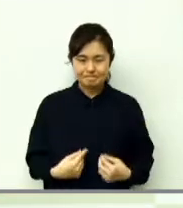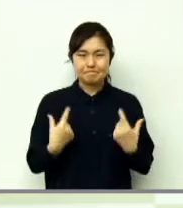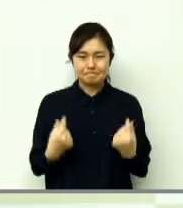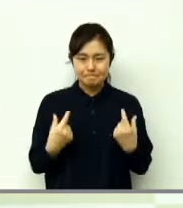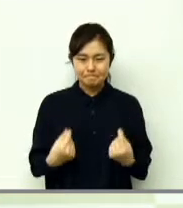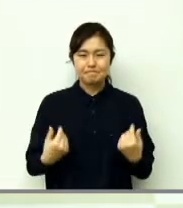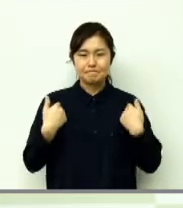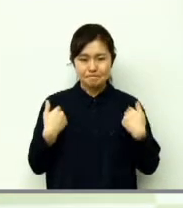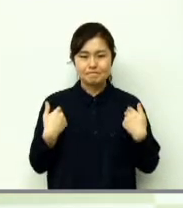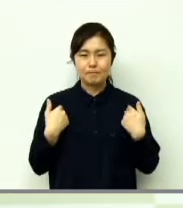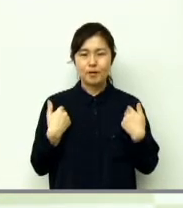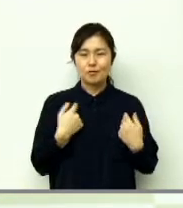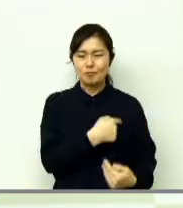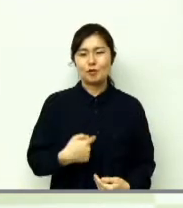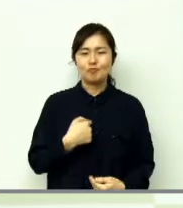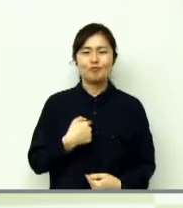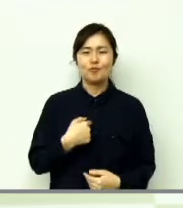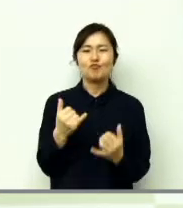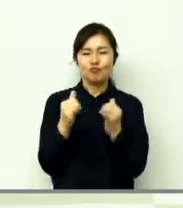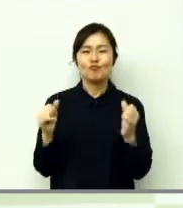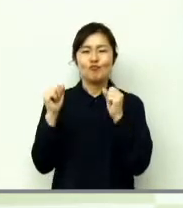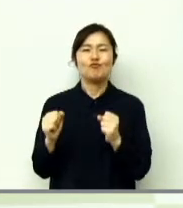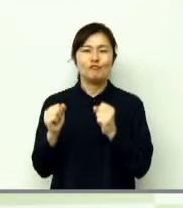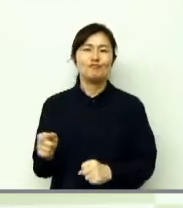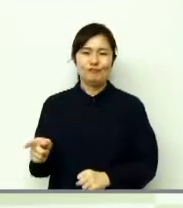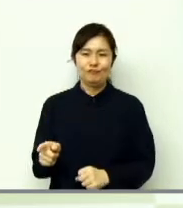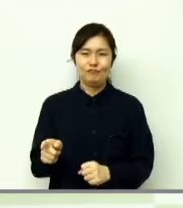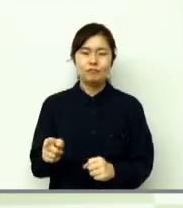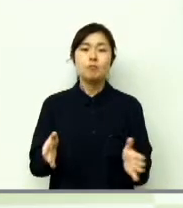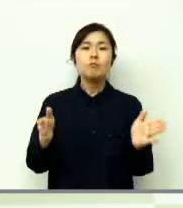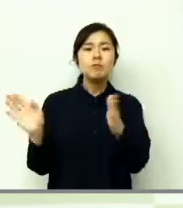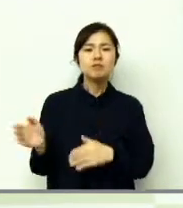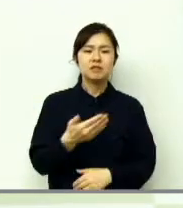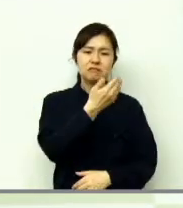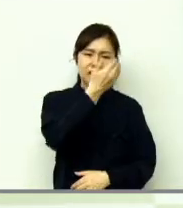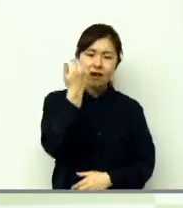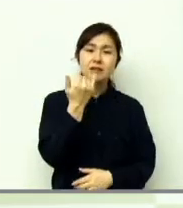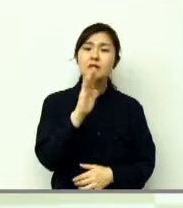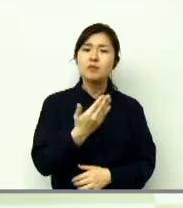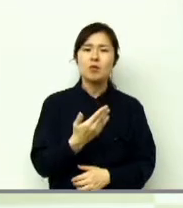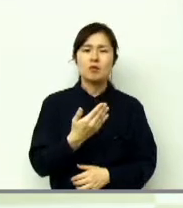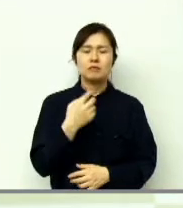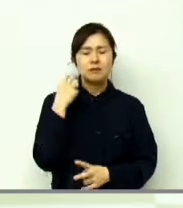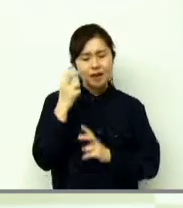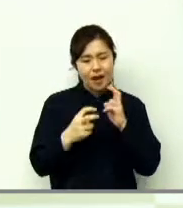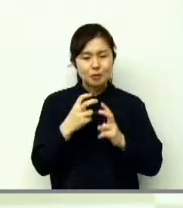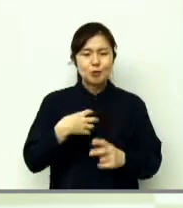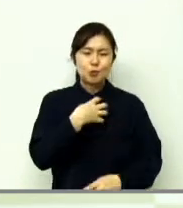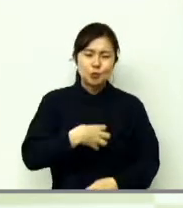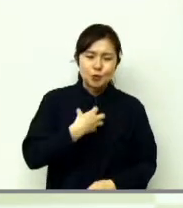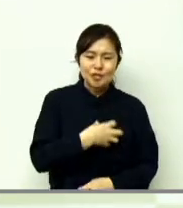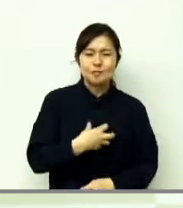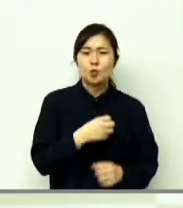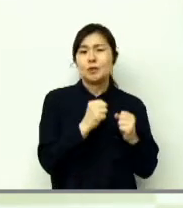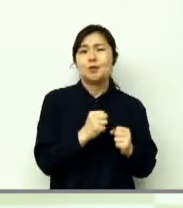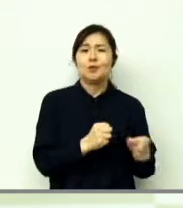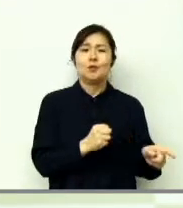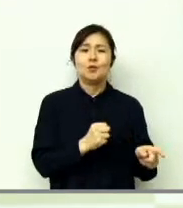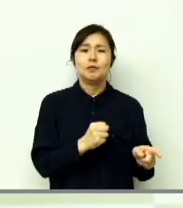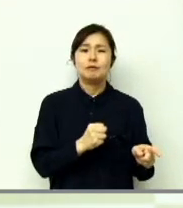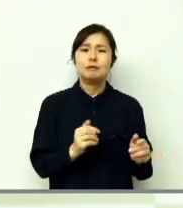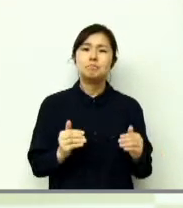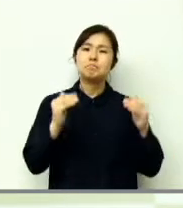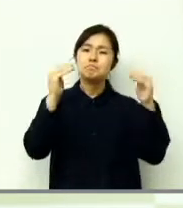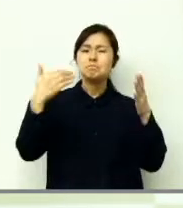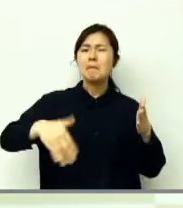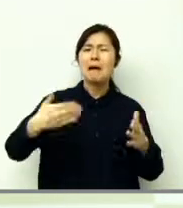だまだいろいろ悩んだり苦しんだりしている人たち、あるいはまだ成長しきれてない